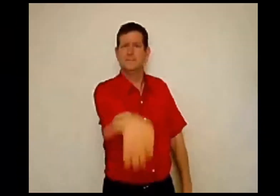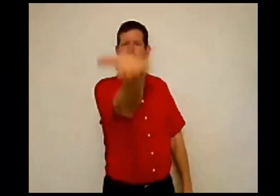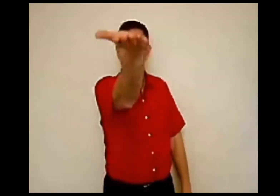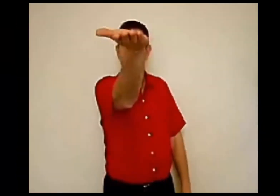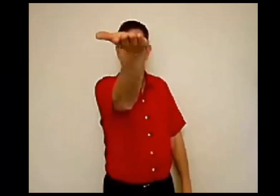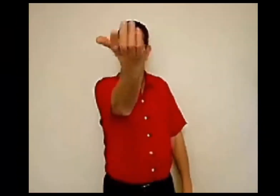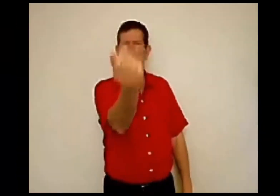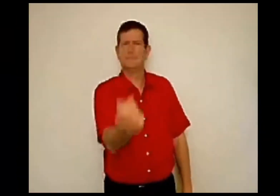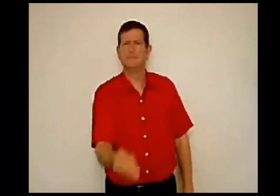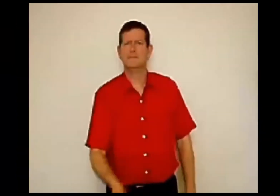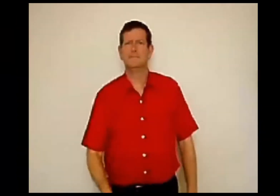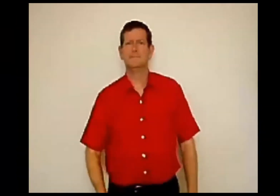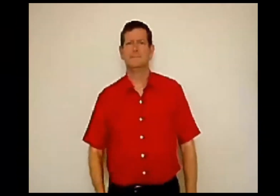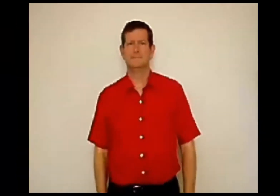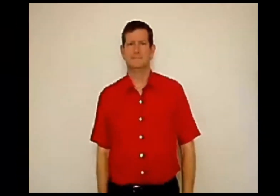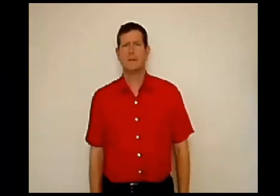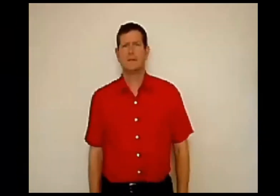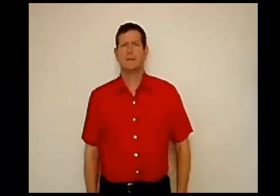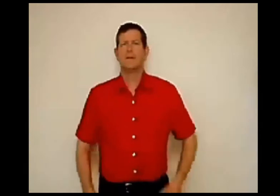Se lever.